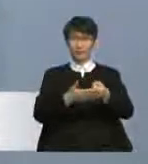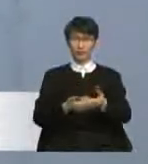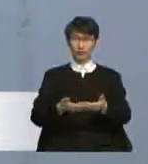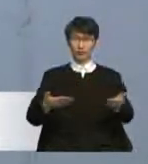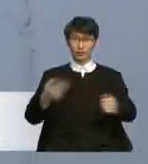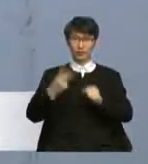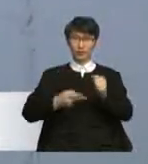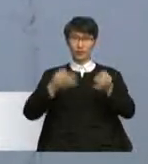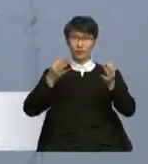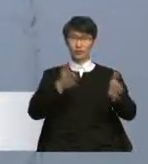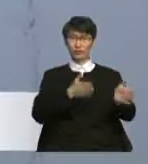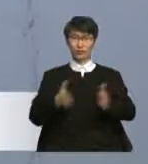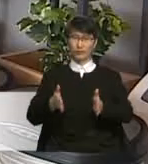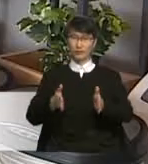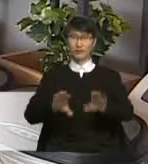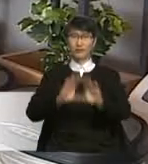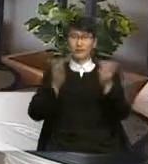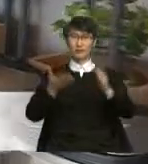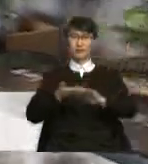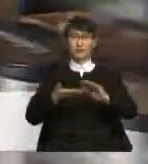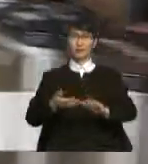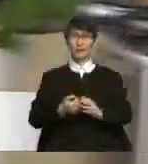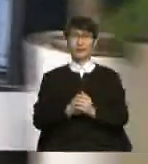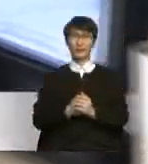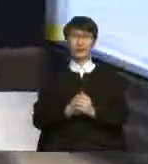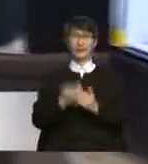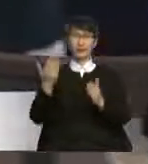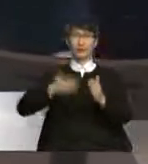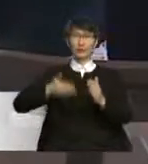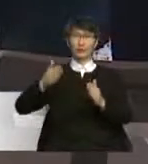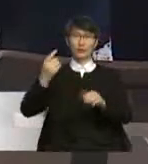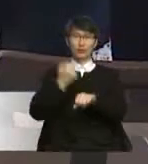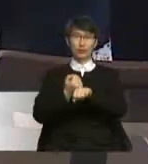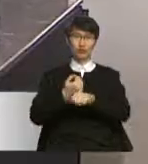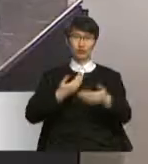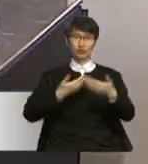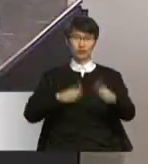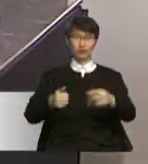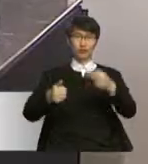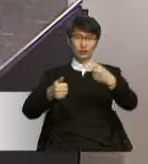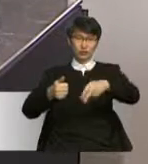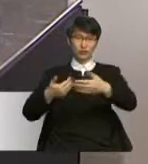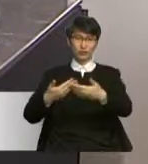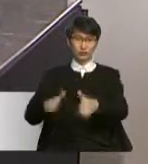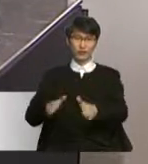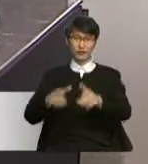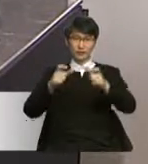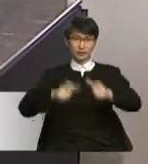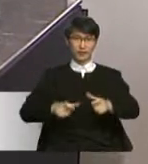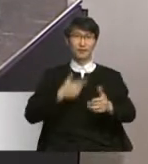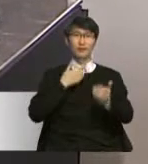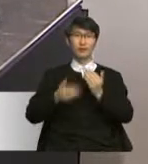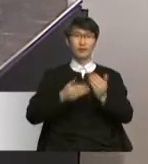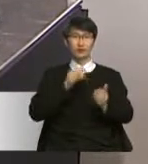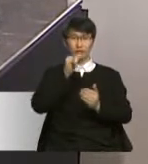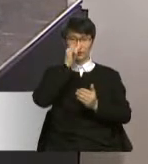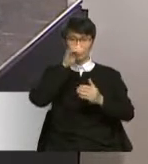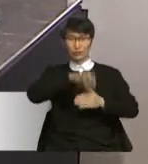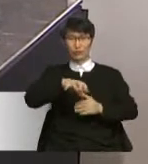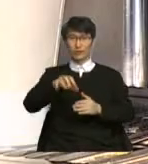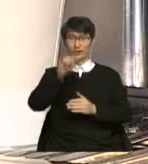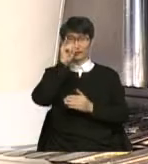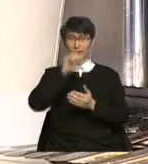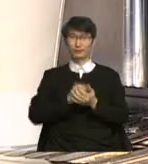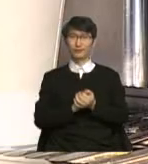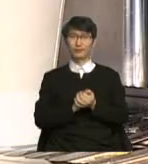1년 여 간의 준비 끝에 문을 열었습니다 공동연구 시를 비롯해 교육실 과 주민들이 로봇을 체험 할 수 있는 공간이 마련되어